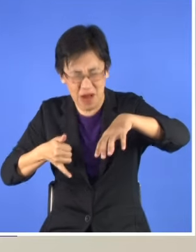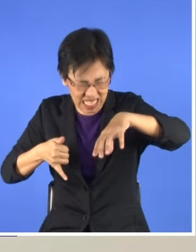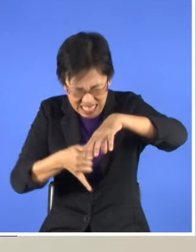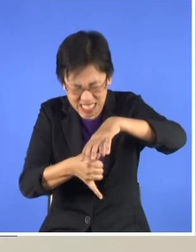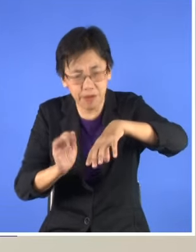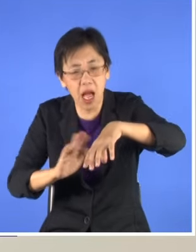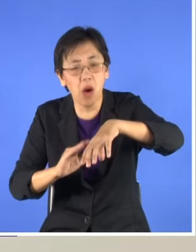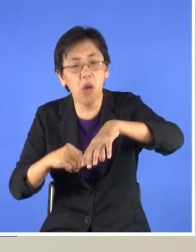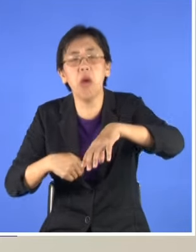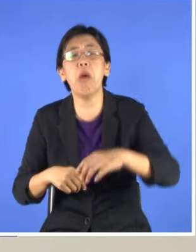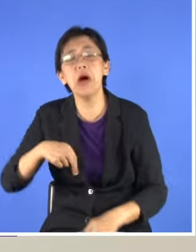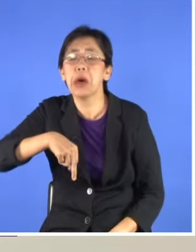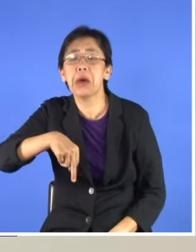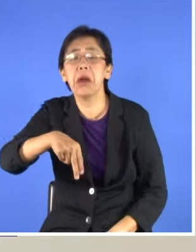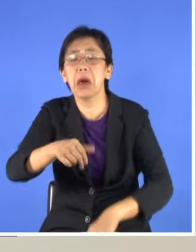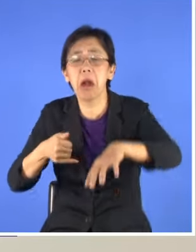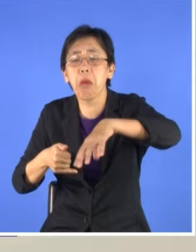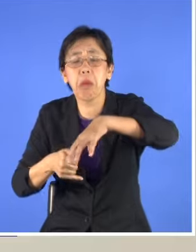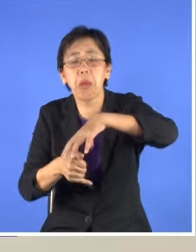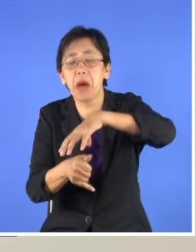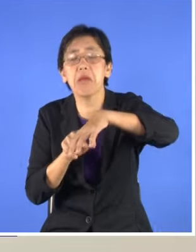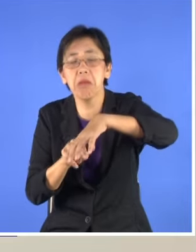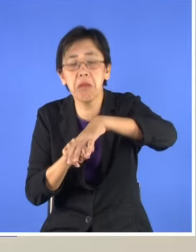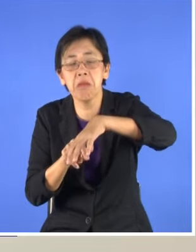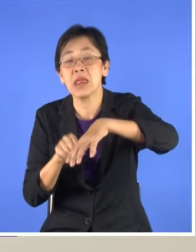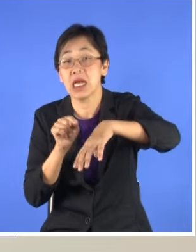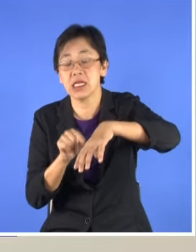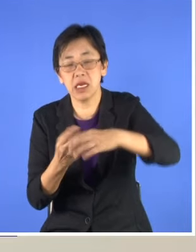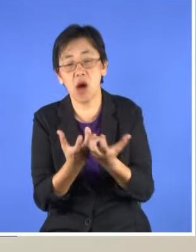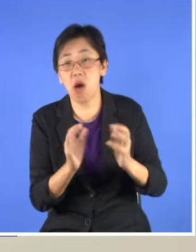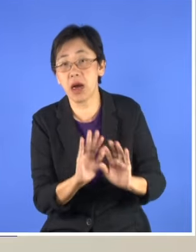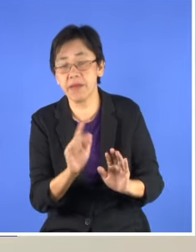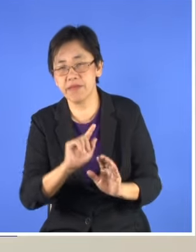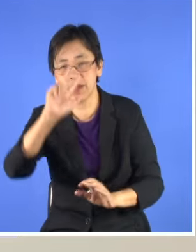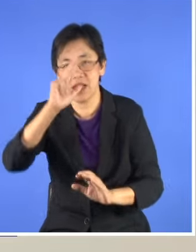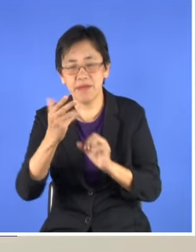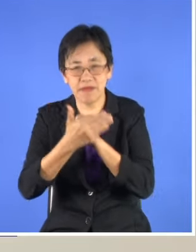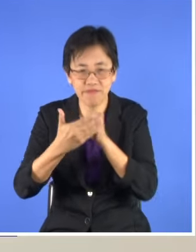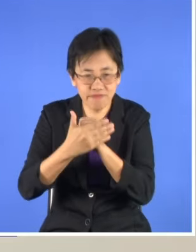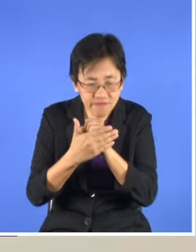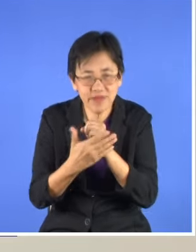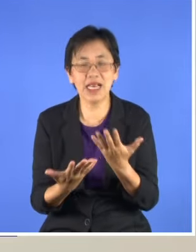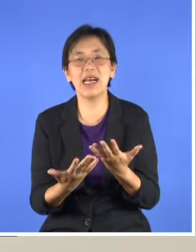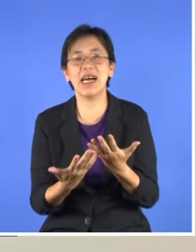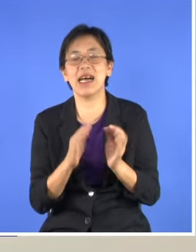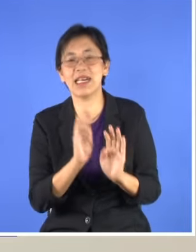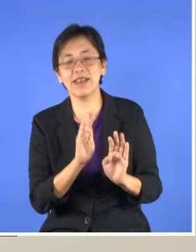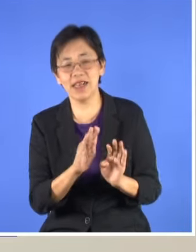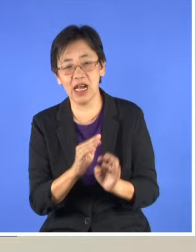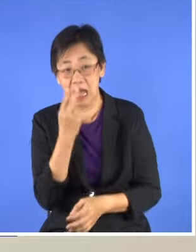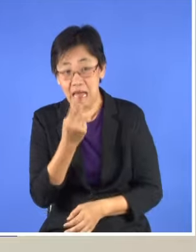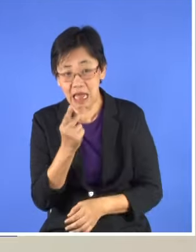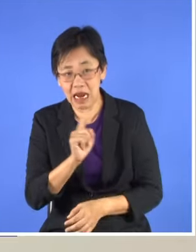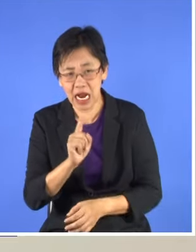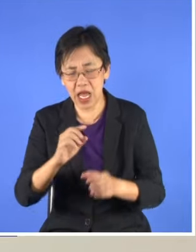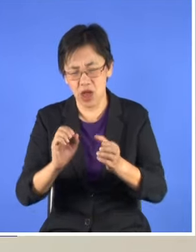เดินเข้าไปในนั้นคือคือต้องบอกแบบนี้ว่าโกดังนี้เนี่ยเขาไว้เก็บพวกเอ่อกัญชาปลูกกัญชาคุณผู้ชมภาพที่เห็นเนี่ยคือเป็นกลุ่ม